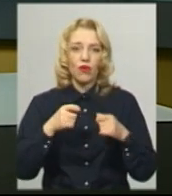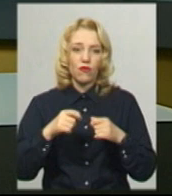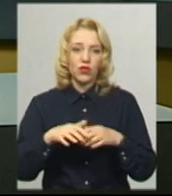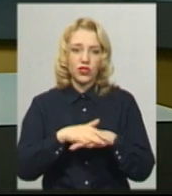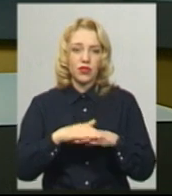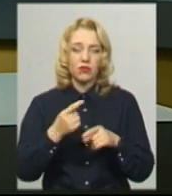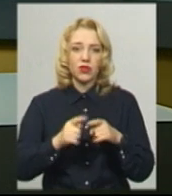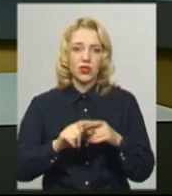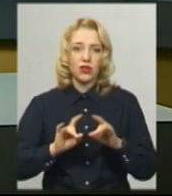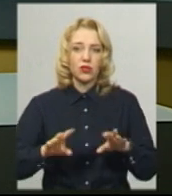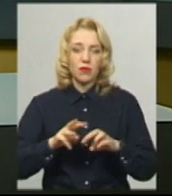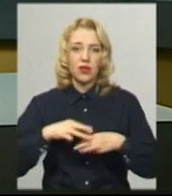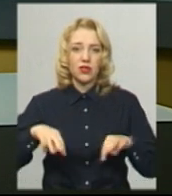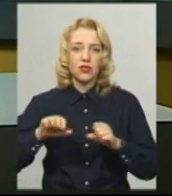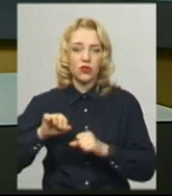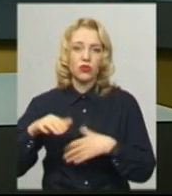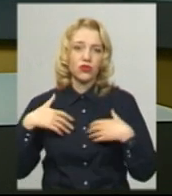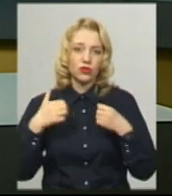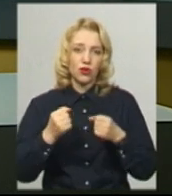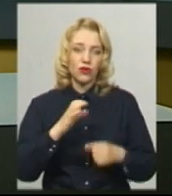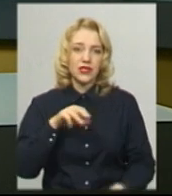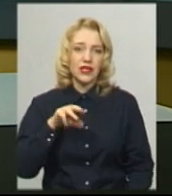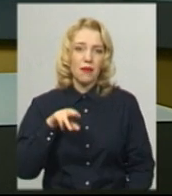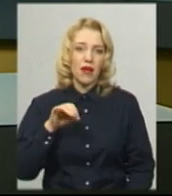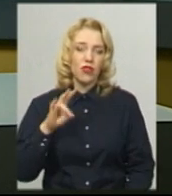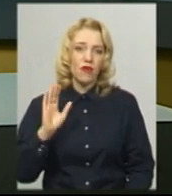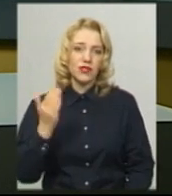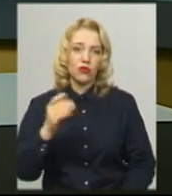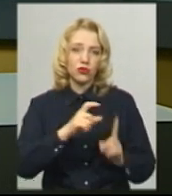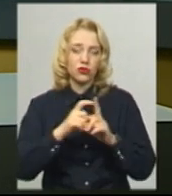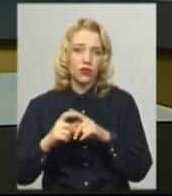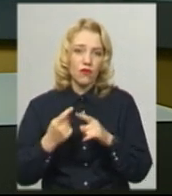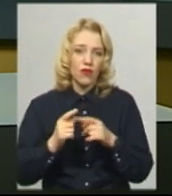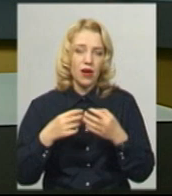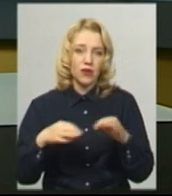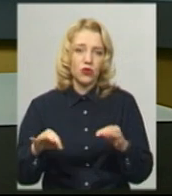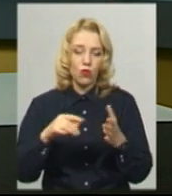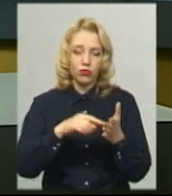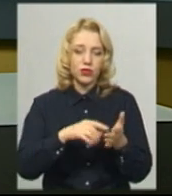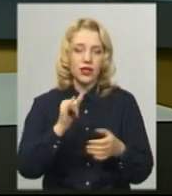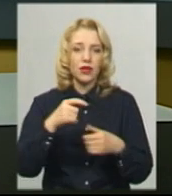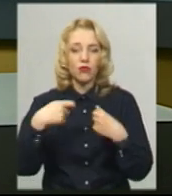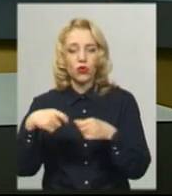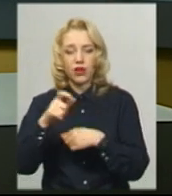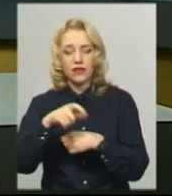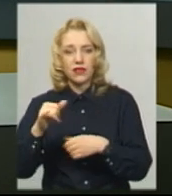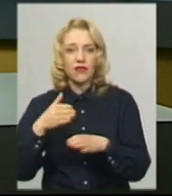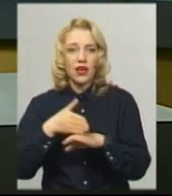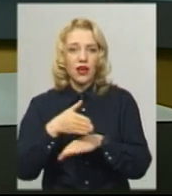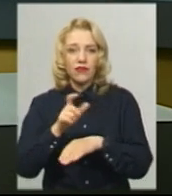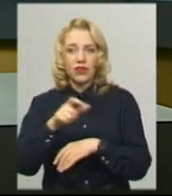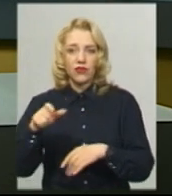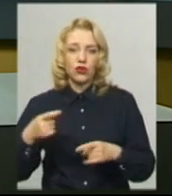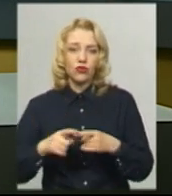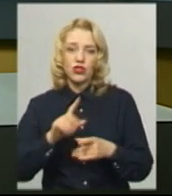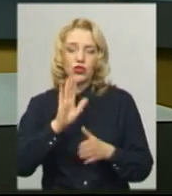брифінгу розповів міністр охорони здоров'я Максим Степанов. За його словами, допуск і продавців, і відвідувачів буде можливий виключно